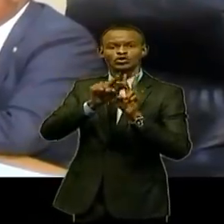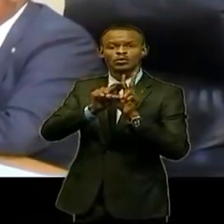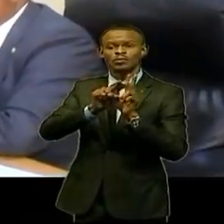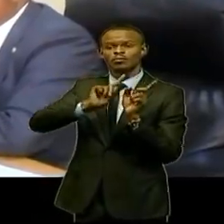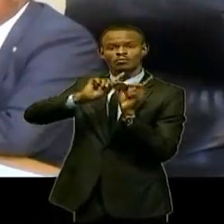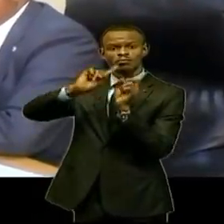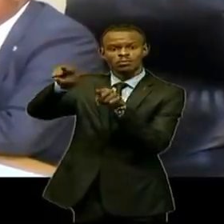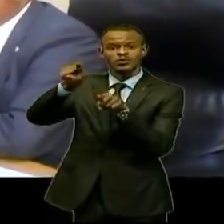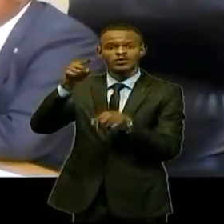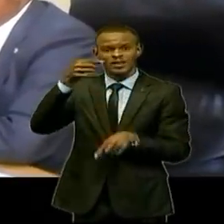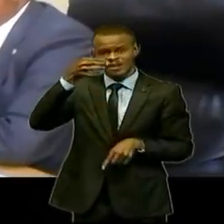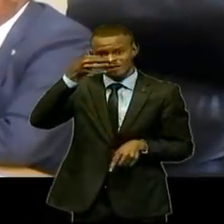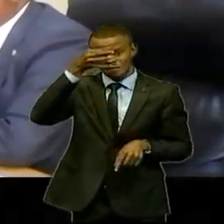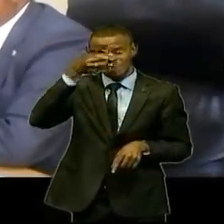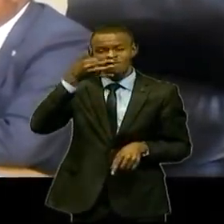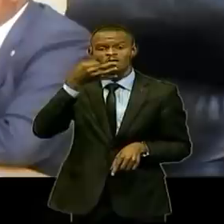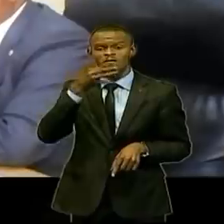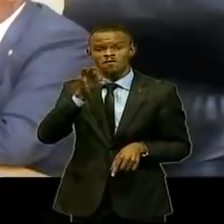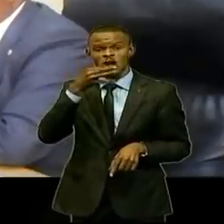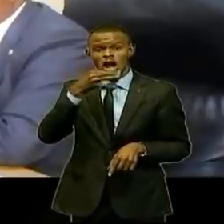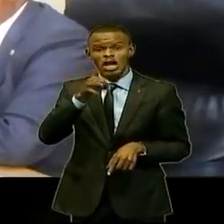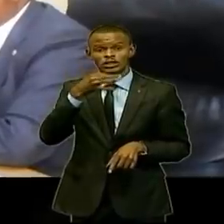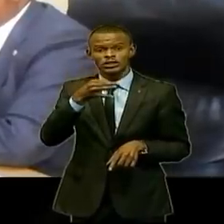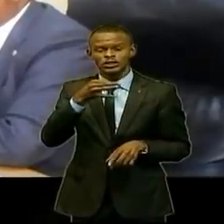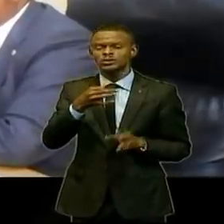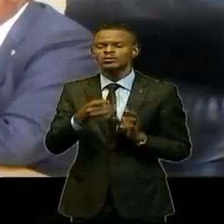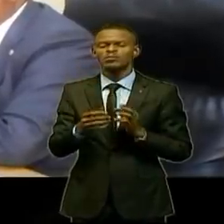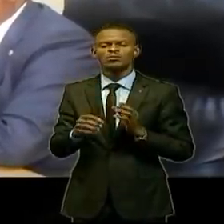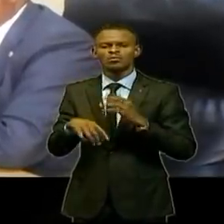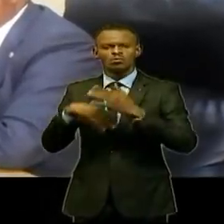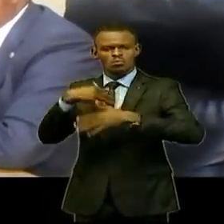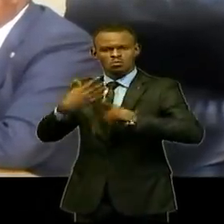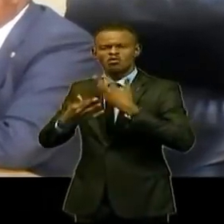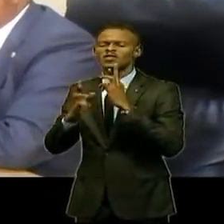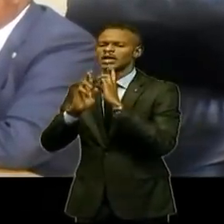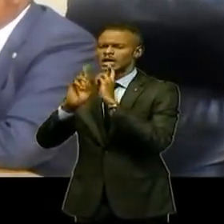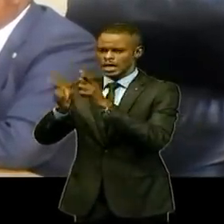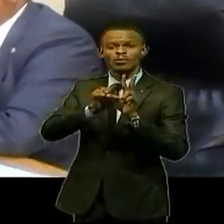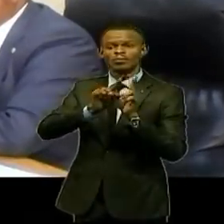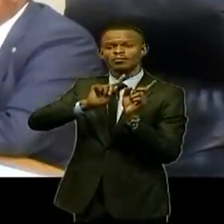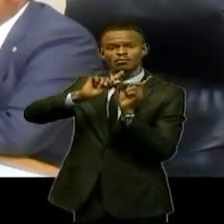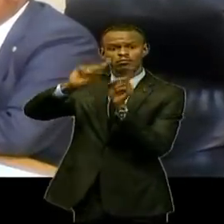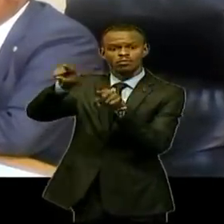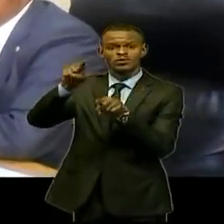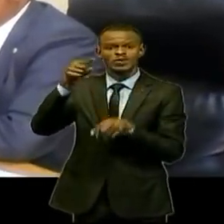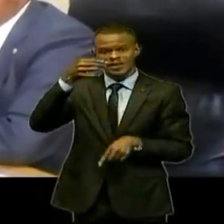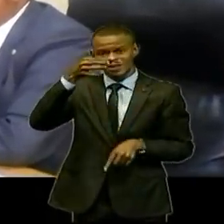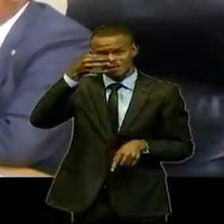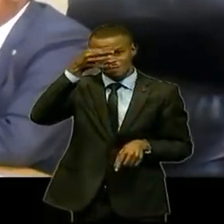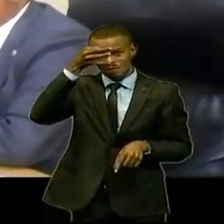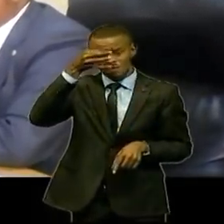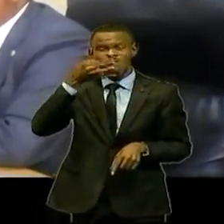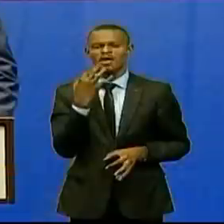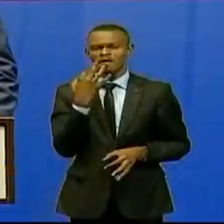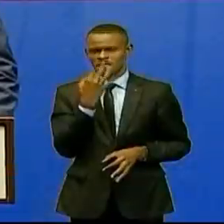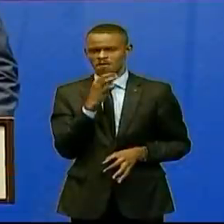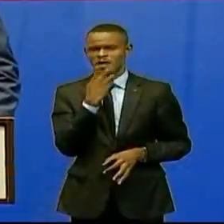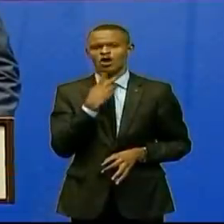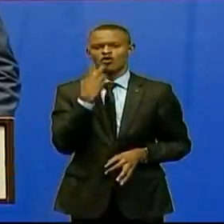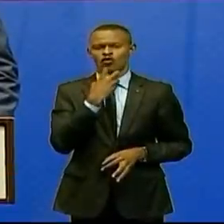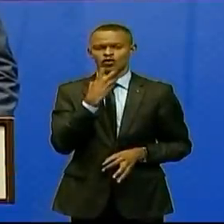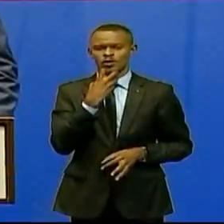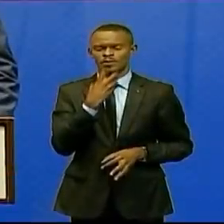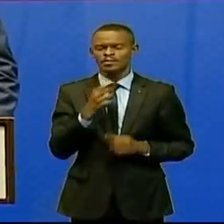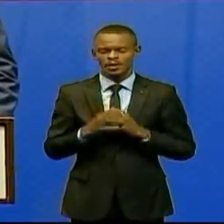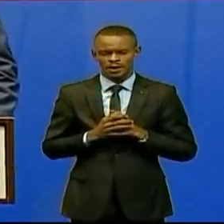de l'évolution des travaux à Madame la secrétaire générale de la francophonie. Elle leur a assuré de son